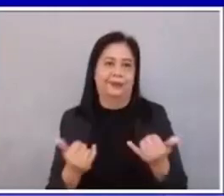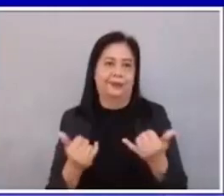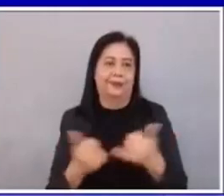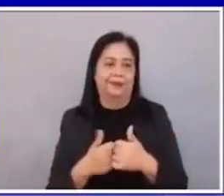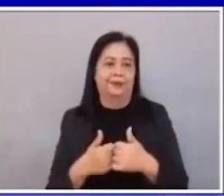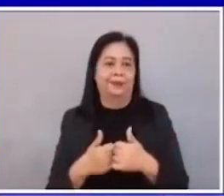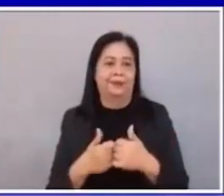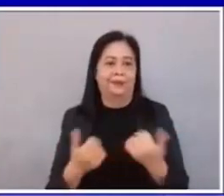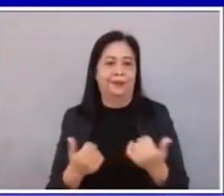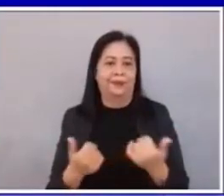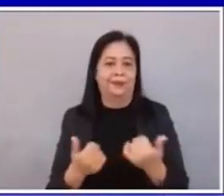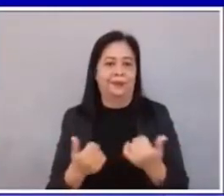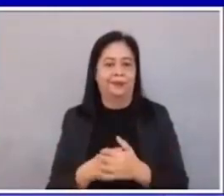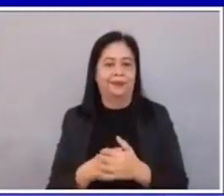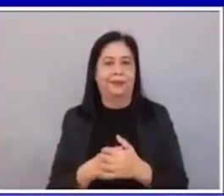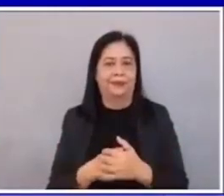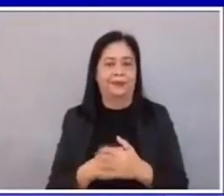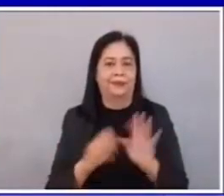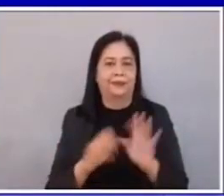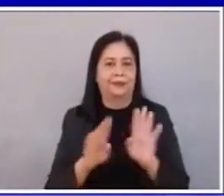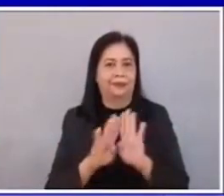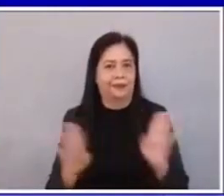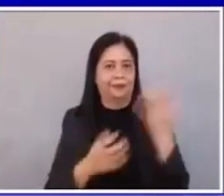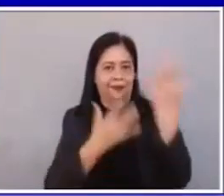Simulan na po natin ang ating open forum.